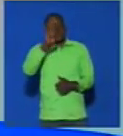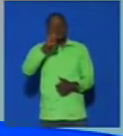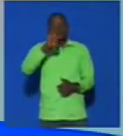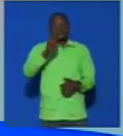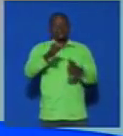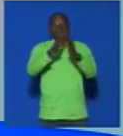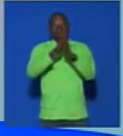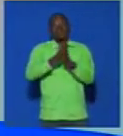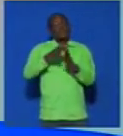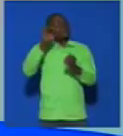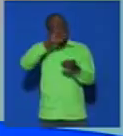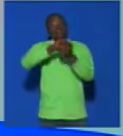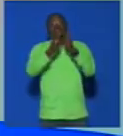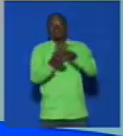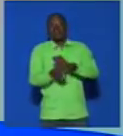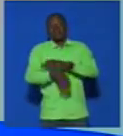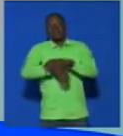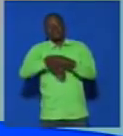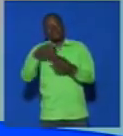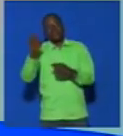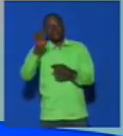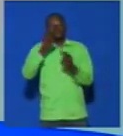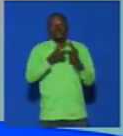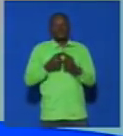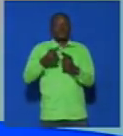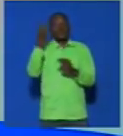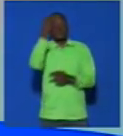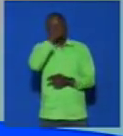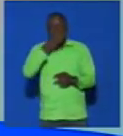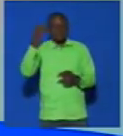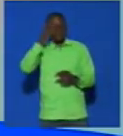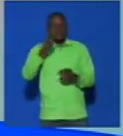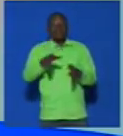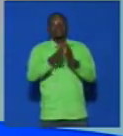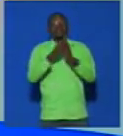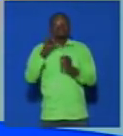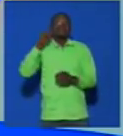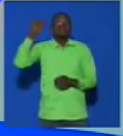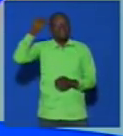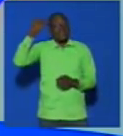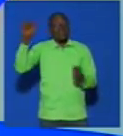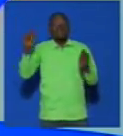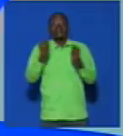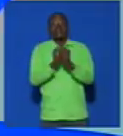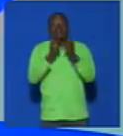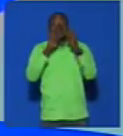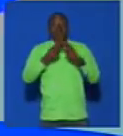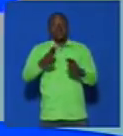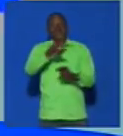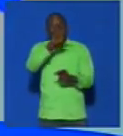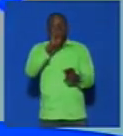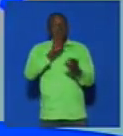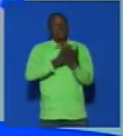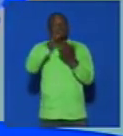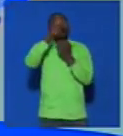demandé le report de la date de sortie de la grande-bretagne du lieu theresa may a négocié avec les 27 le point jusqu'au 30 juin date